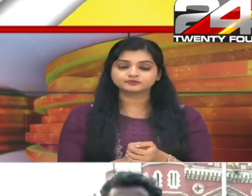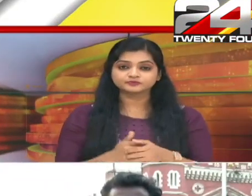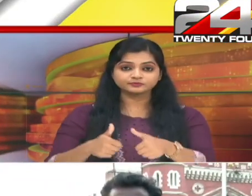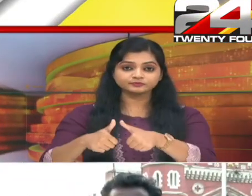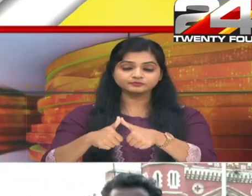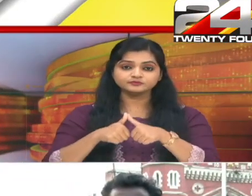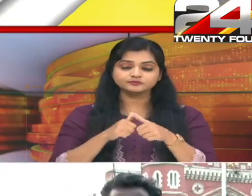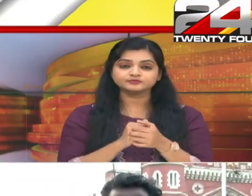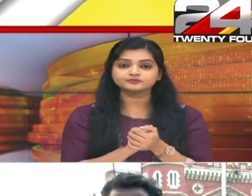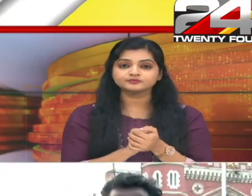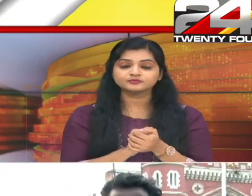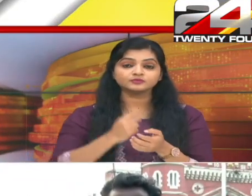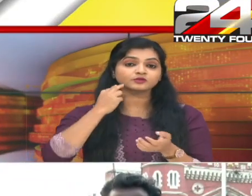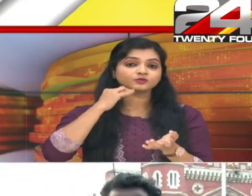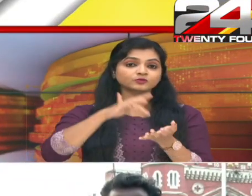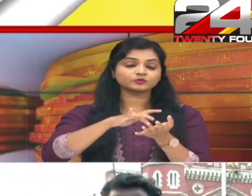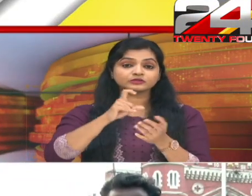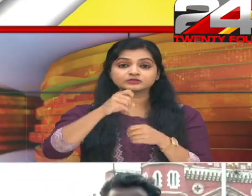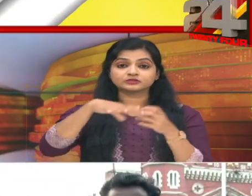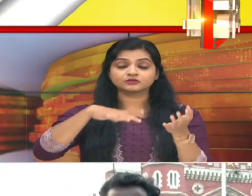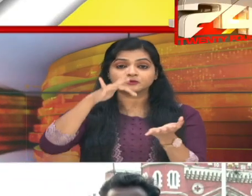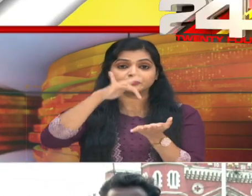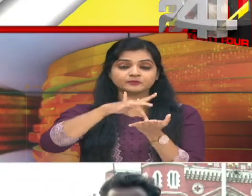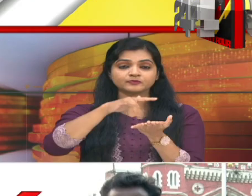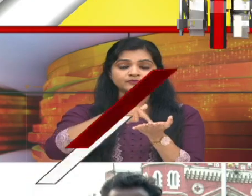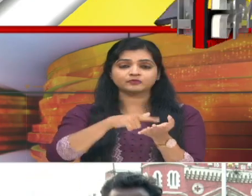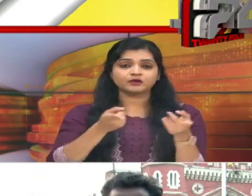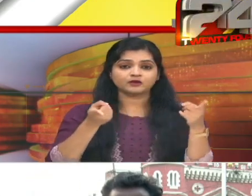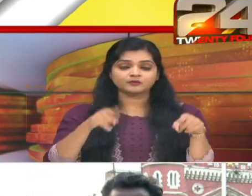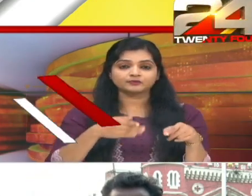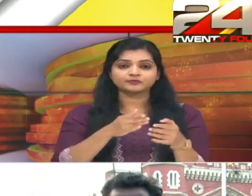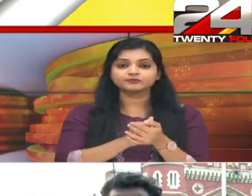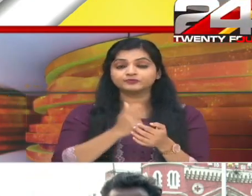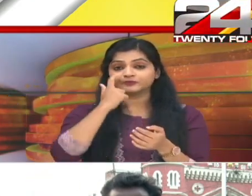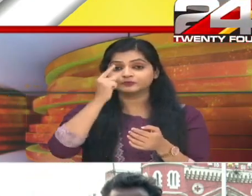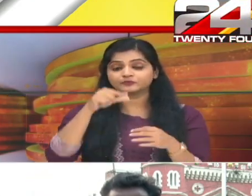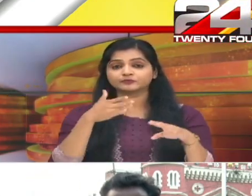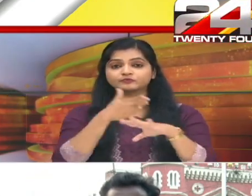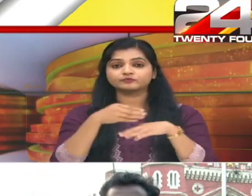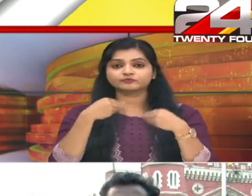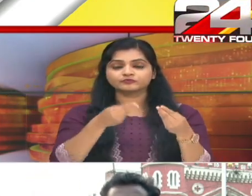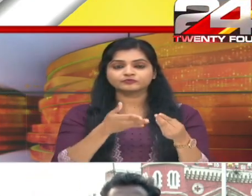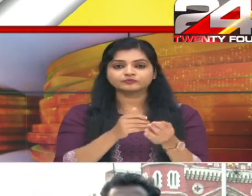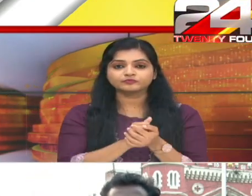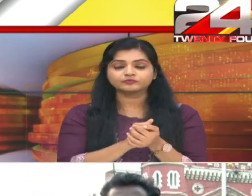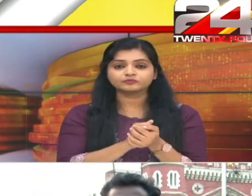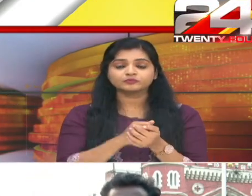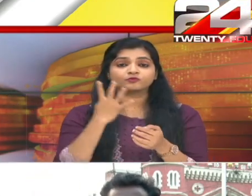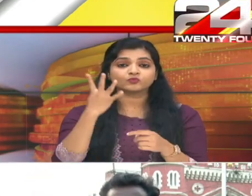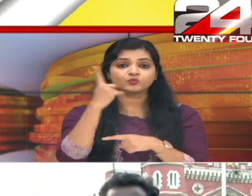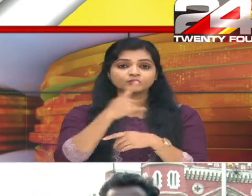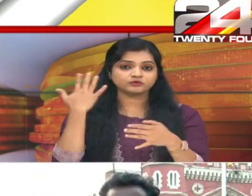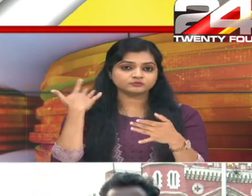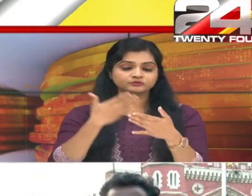പ്രവിത സൂചിപ്പിച്ചതുപോലെ തന്നെ തിരുവനന്തപുരം നഗരത്തിന്റെ ഹൃദയമധ്യത്തിൽ ഒരു വലിയ സംഭവം ഉണ്ടാകുന്നു. സ്ത്രീക്ക് നേരെ അതിക്രമ സംഭവം ഉണ്ടാകുന്നു. അതിനുശേഷം ഏതാണ്ട് 4 ദിവസമാകുന്നു.